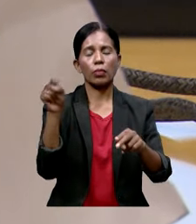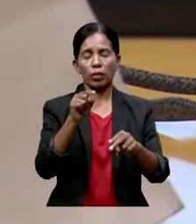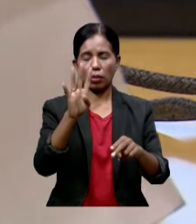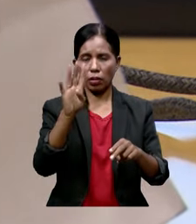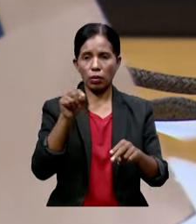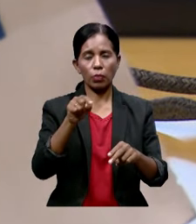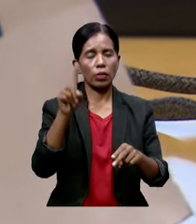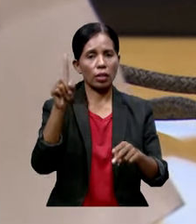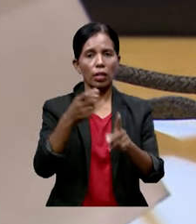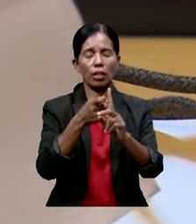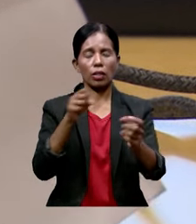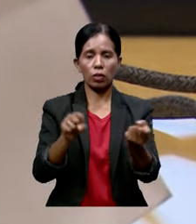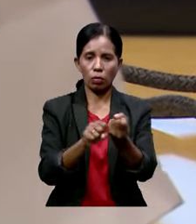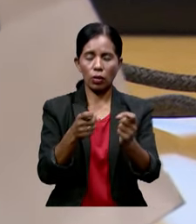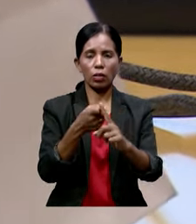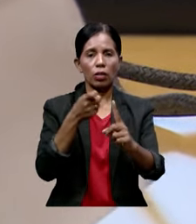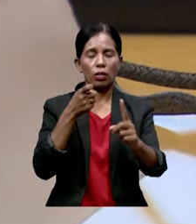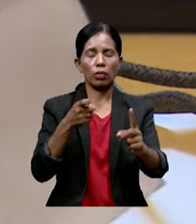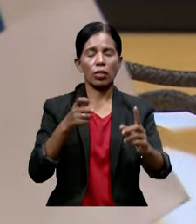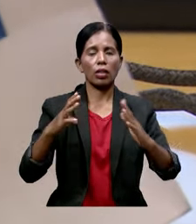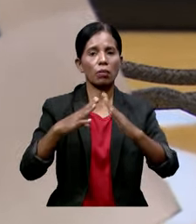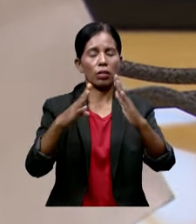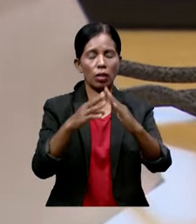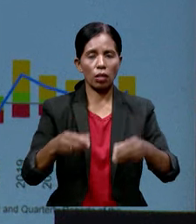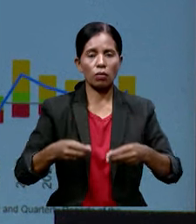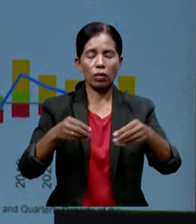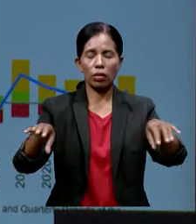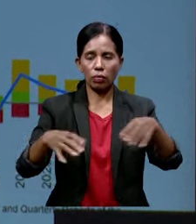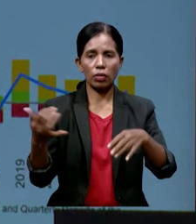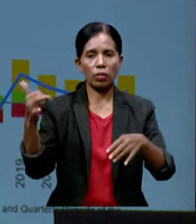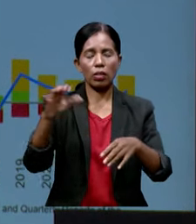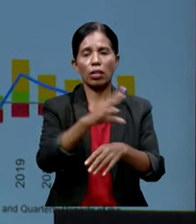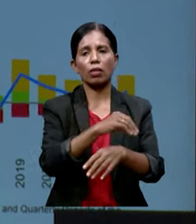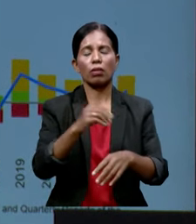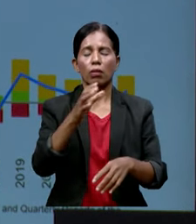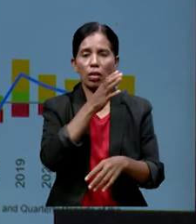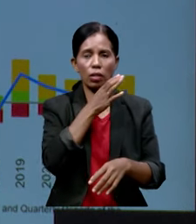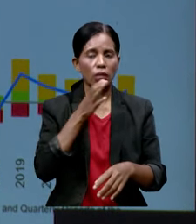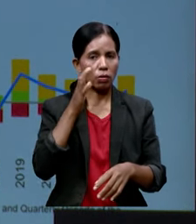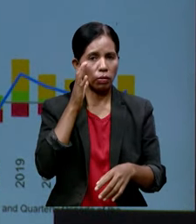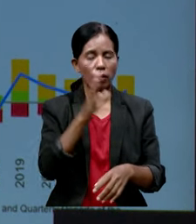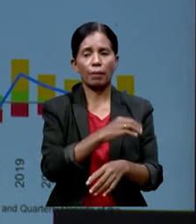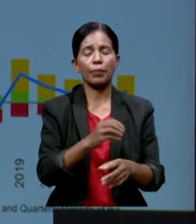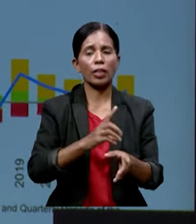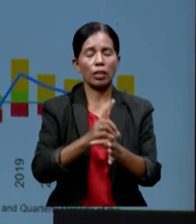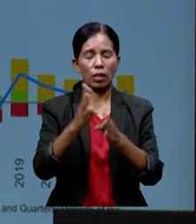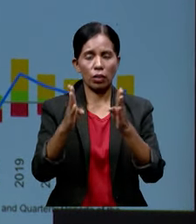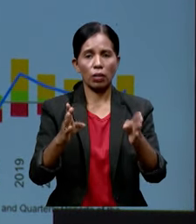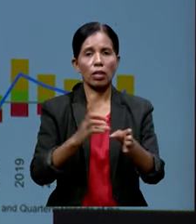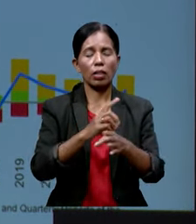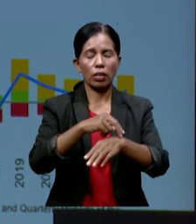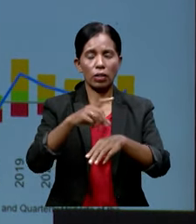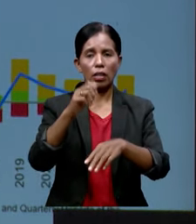nebehetan suporta husi investimento capital fornecimento servisu sira no agricultura. Entretanto, tuir diretora nasional ADB ba Timor